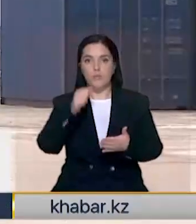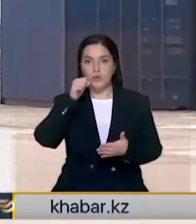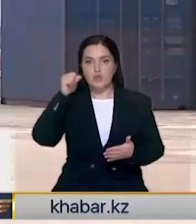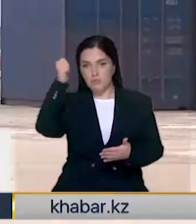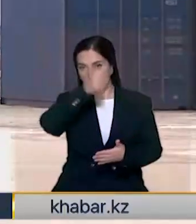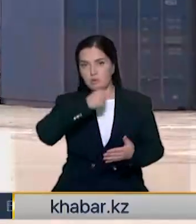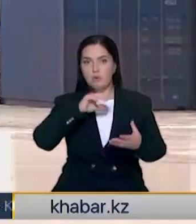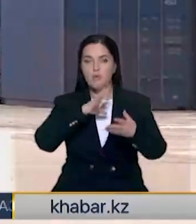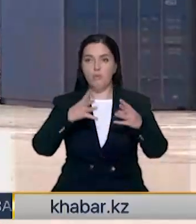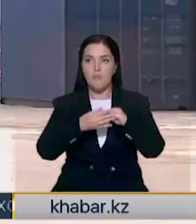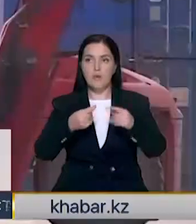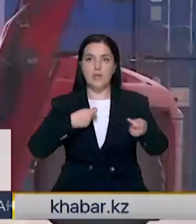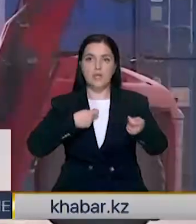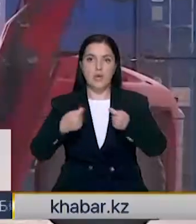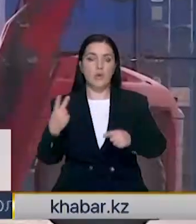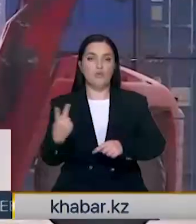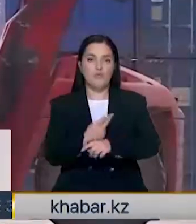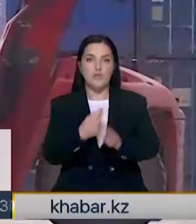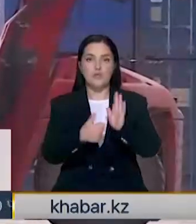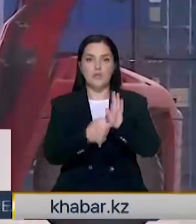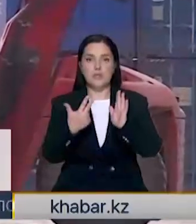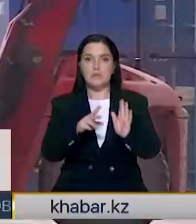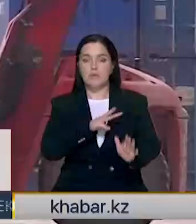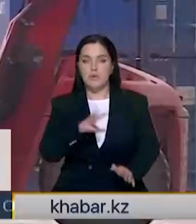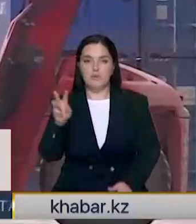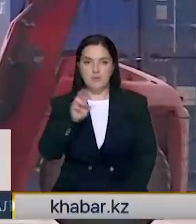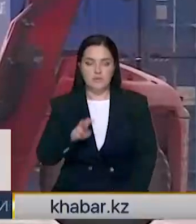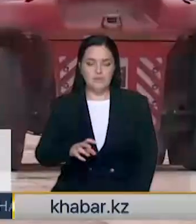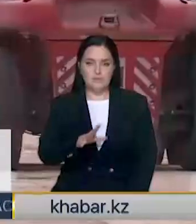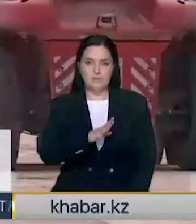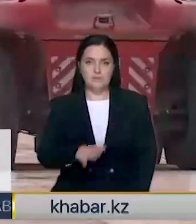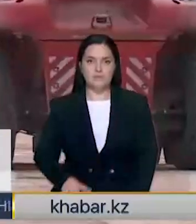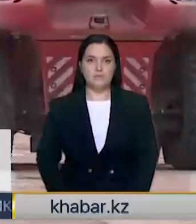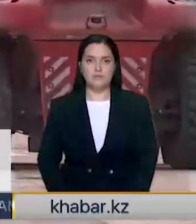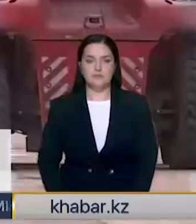в прошлом году объём торговли удвоился и превысил 630 млн